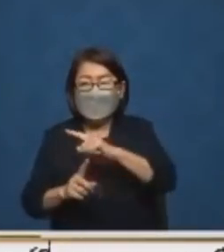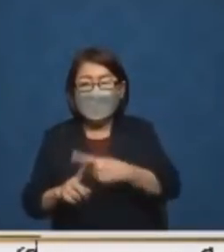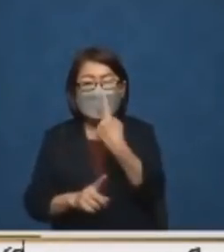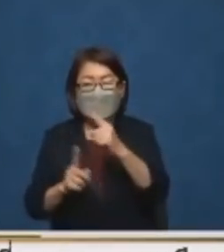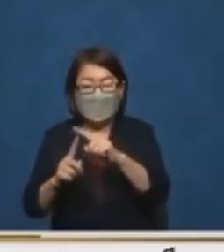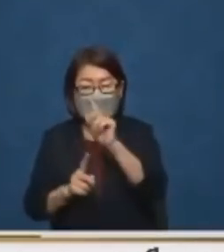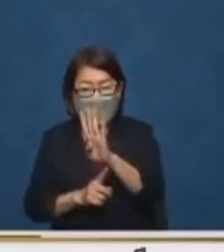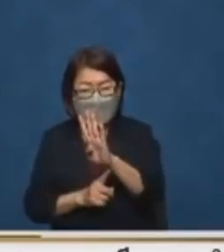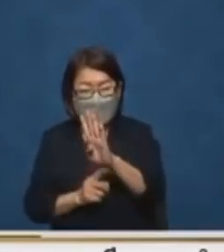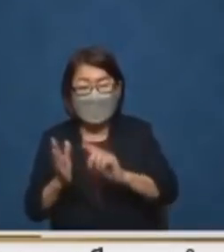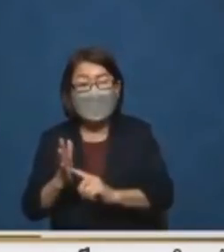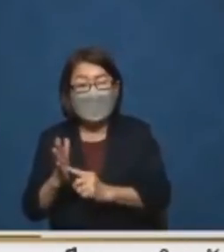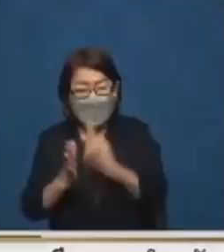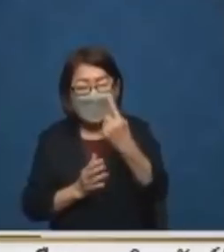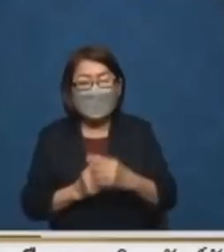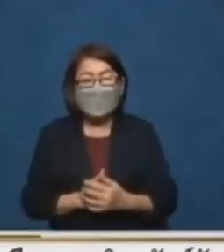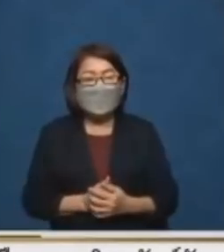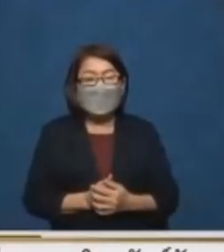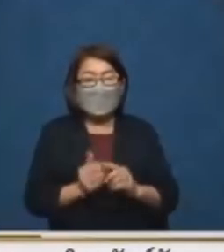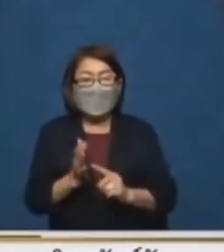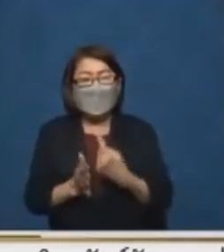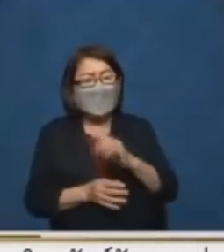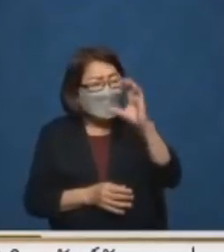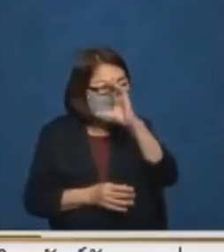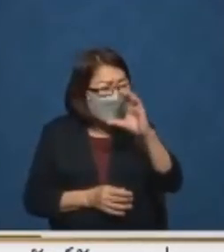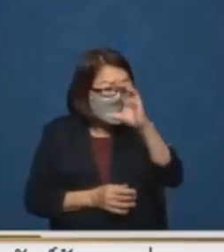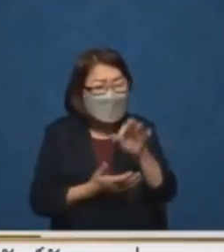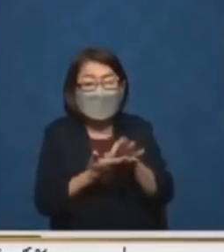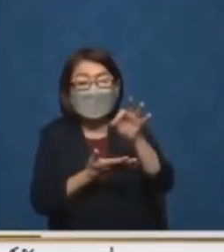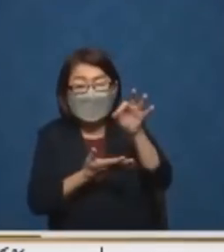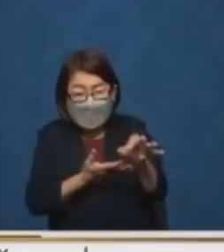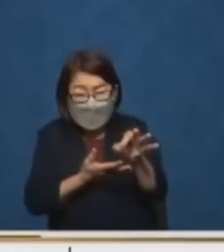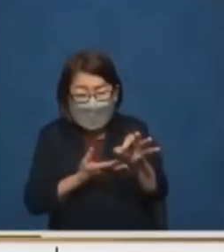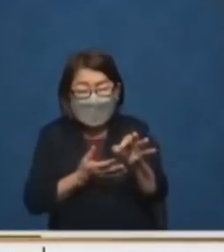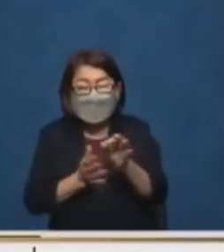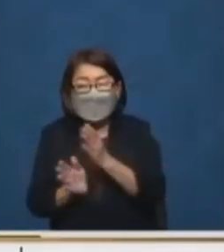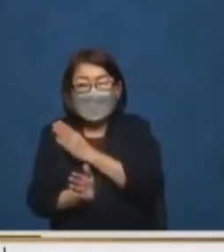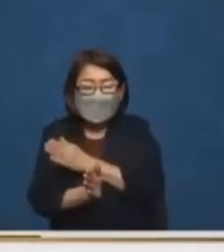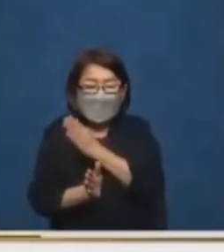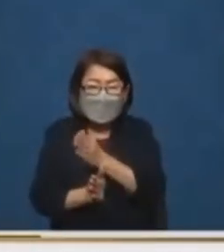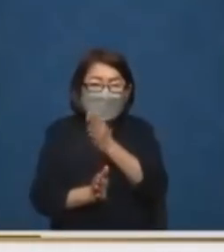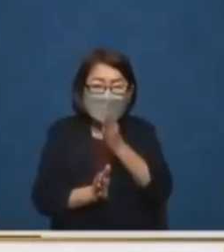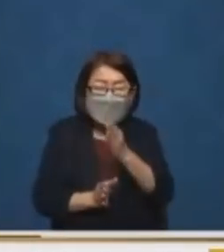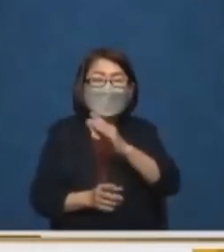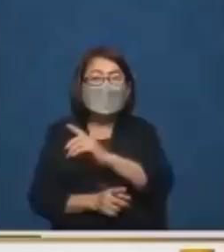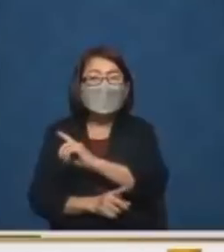คมี่เริ่ม เริ่มจัดหานะครับลายไปเรื่อยนะครับ จนถวนที่ 1